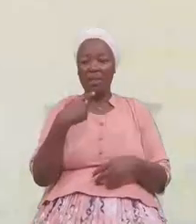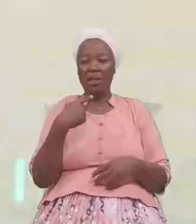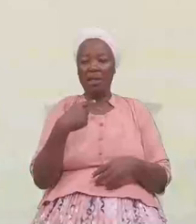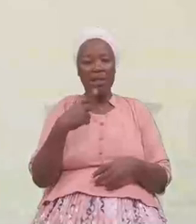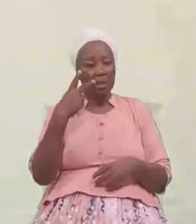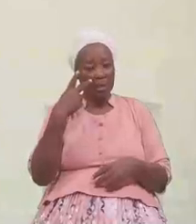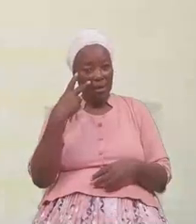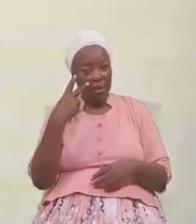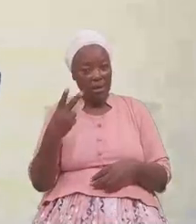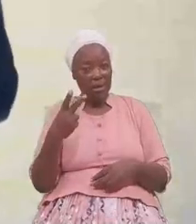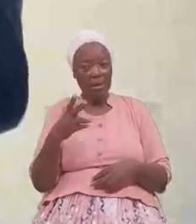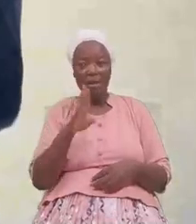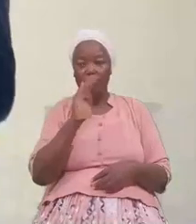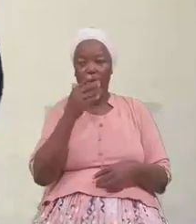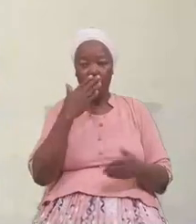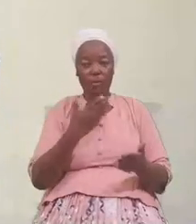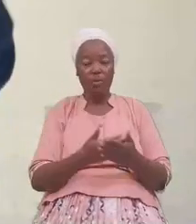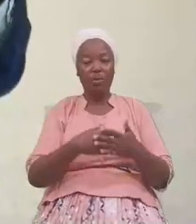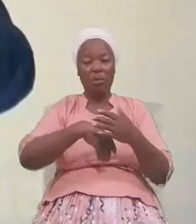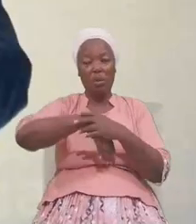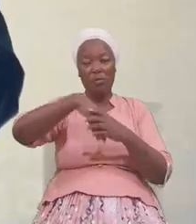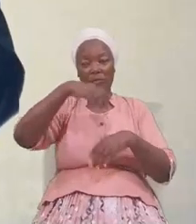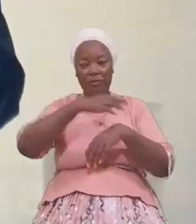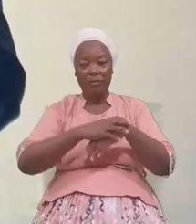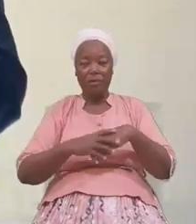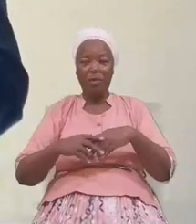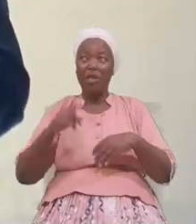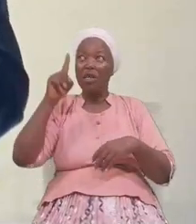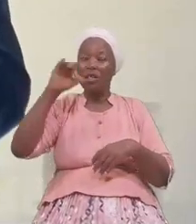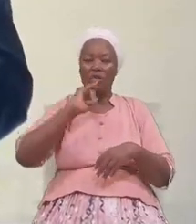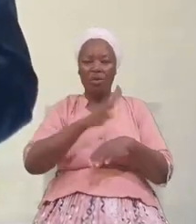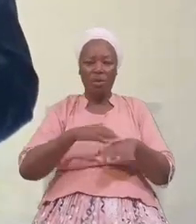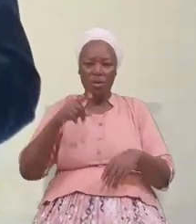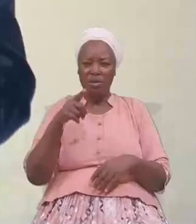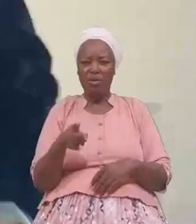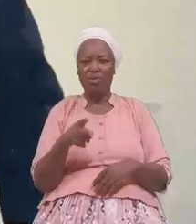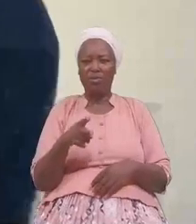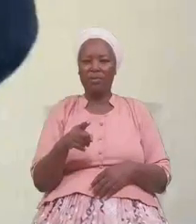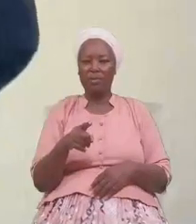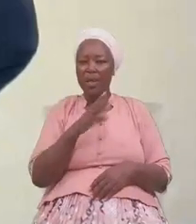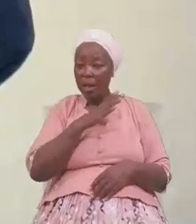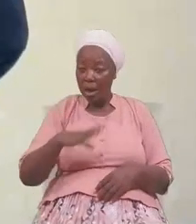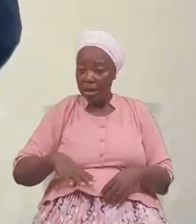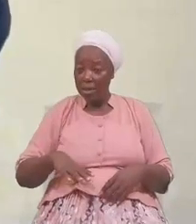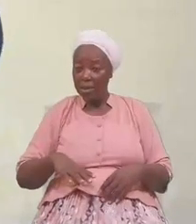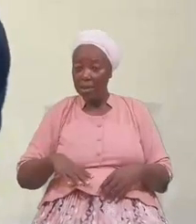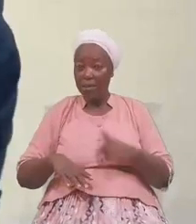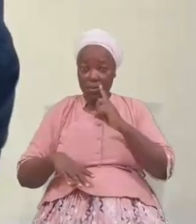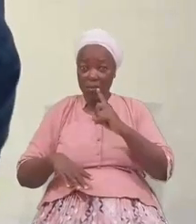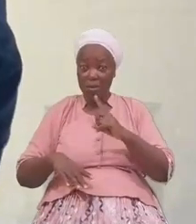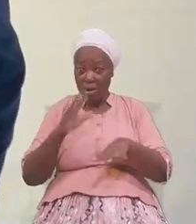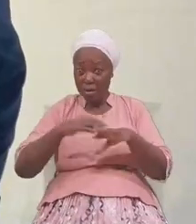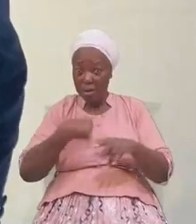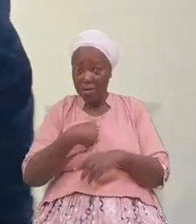prends courage, il t'appelle. Christ m'appelle,